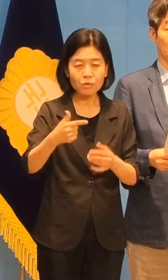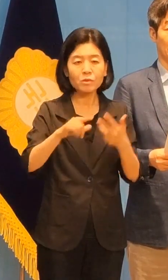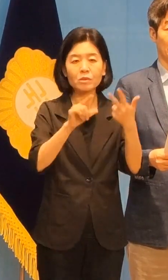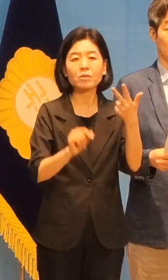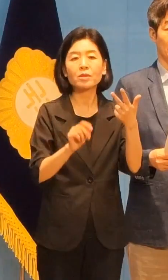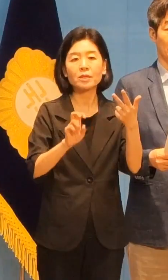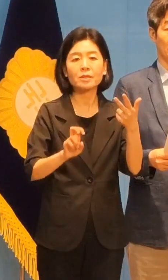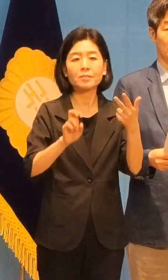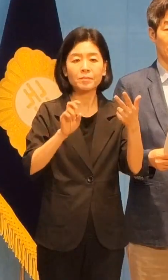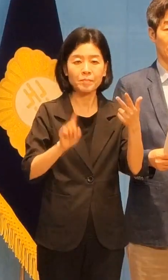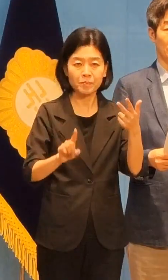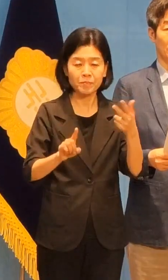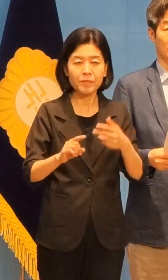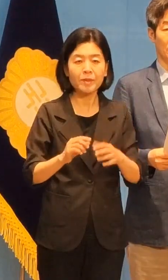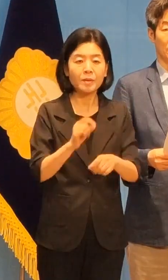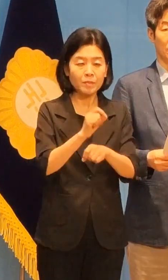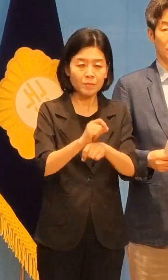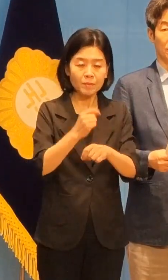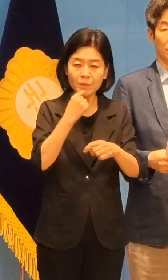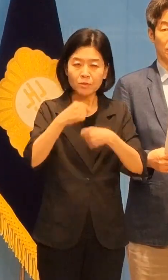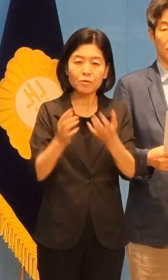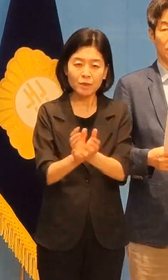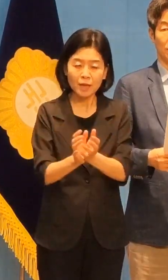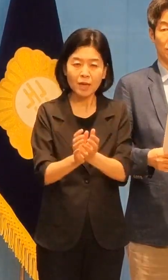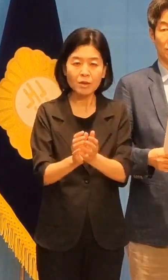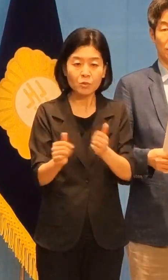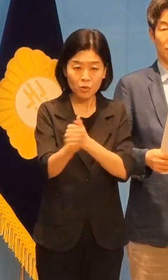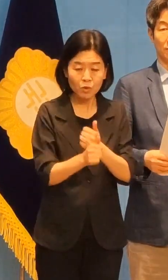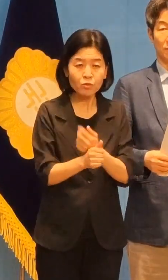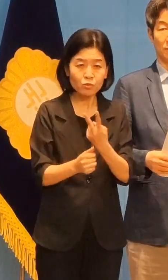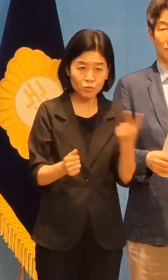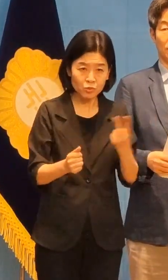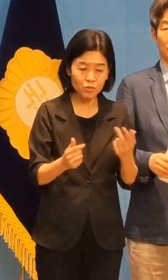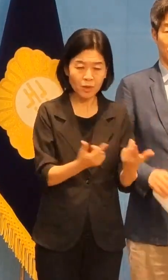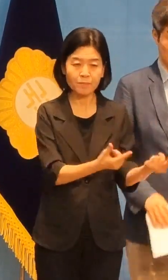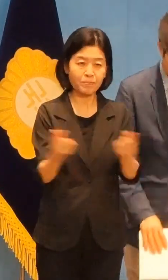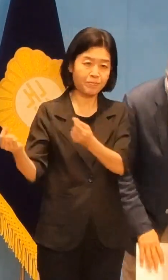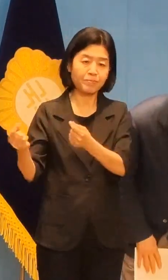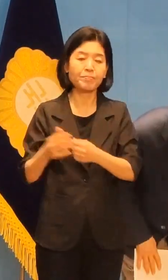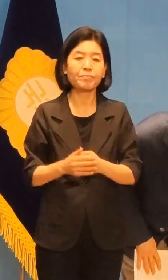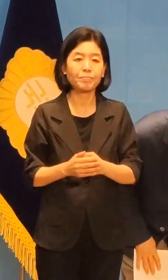행정안전위원회 위원 일동. 네, 이상 마치겠습니다.